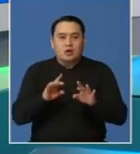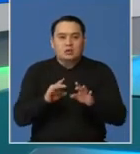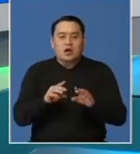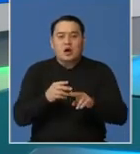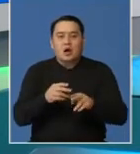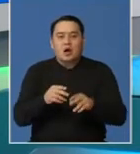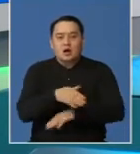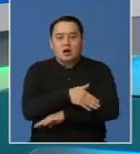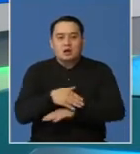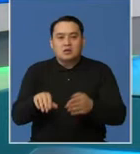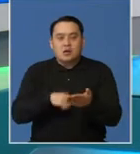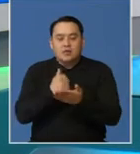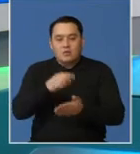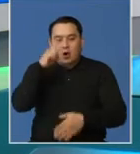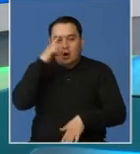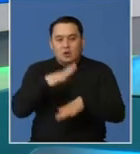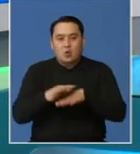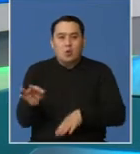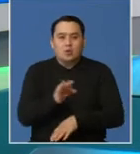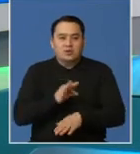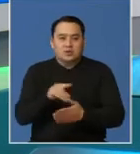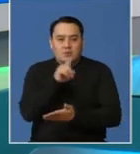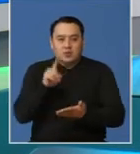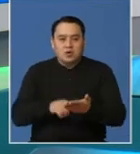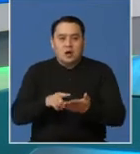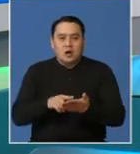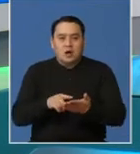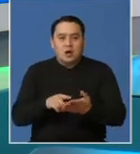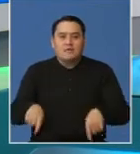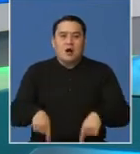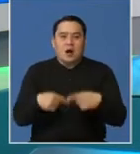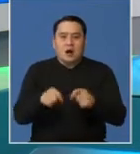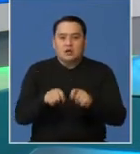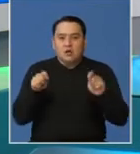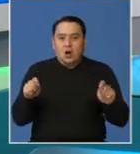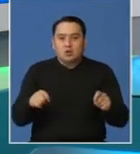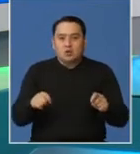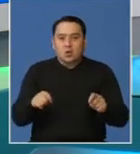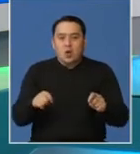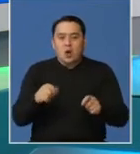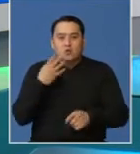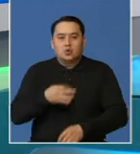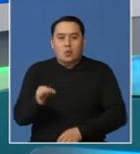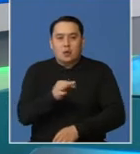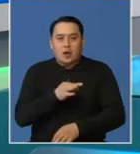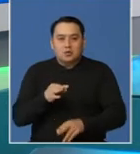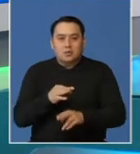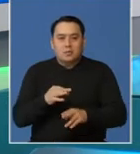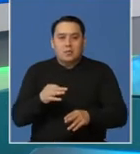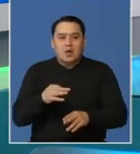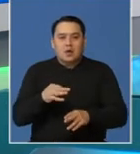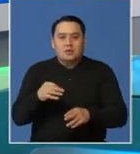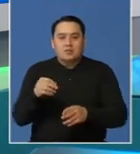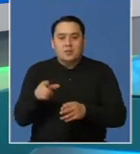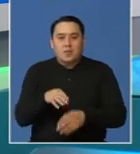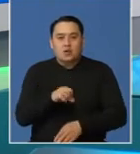трибуны в адрес главы региона Аманбека Баталова. От открытия реабилитационных центров до снятия в крае ЖТСУ 5-го сезона